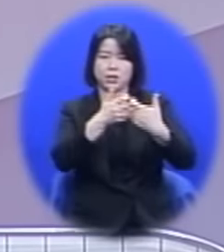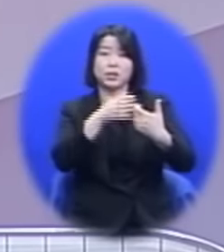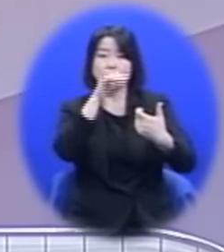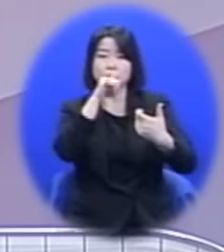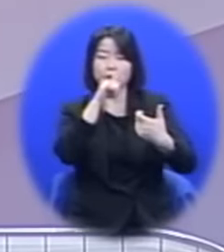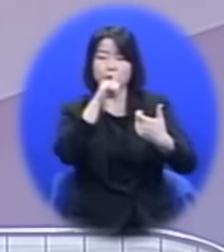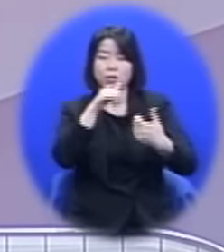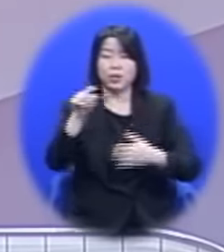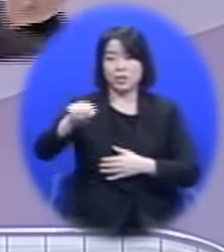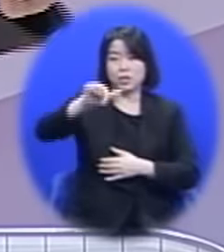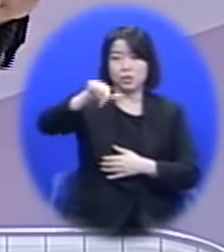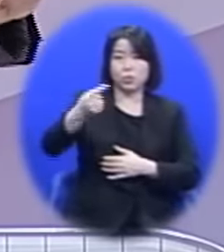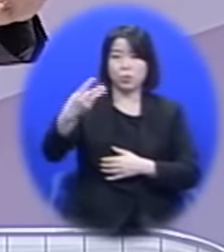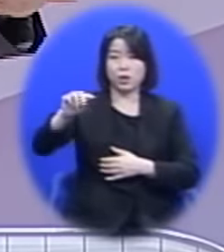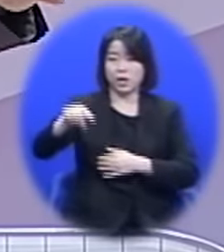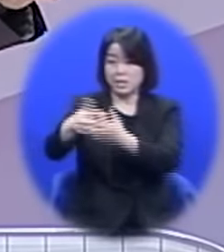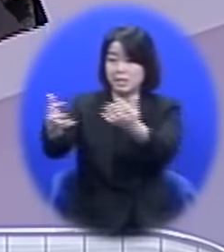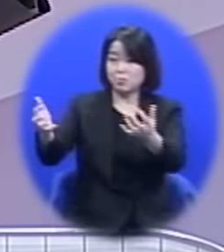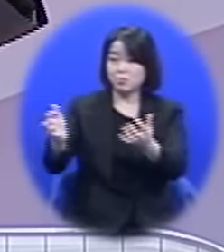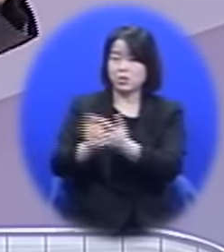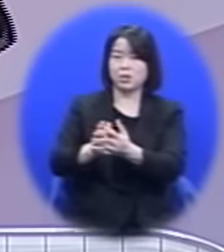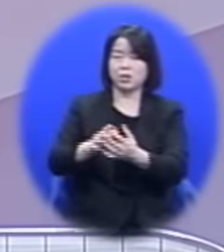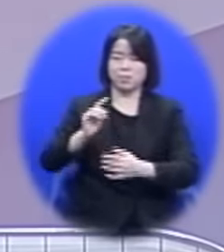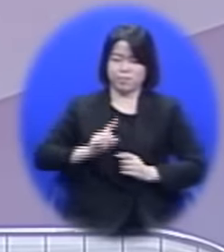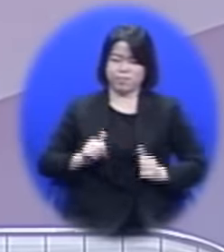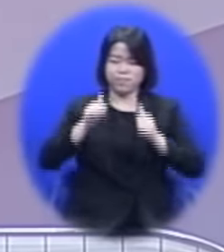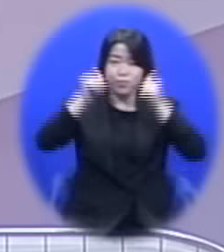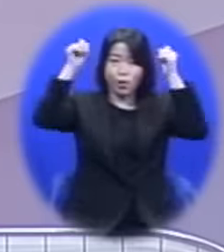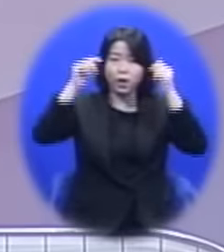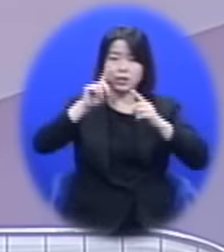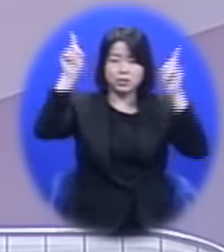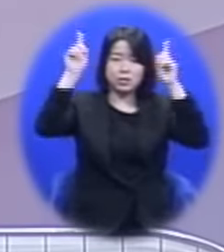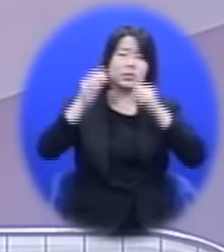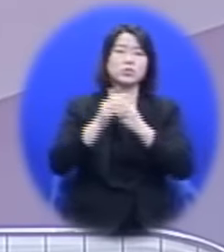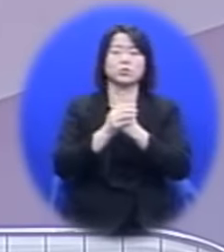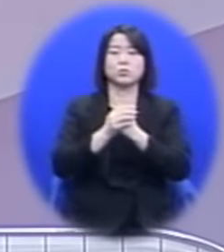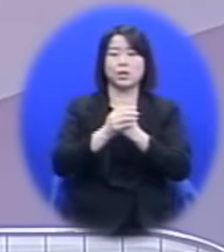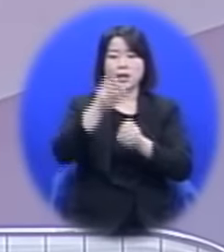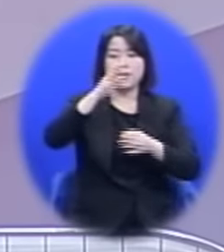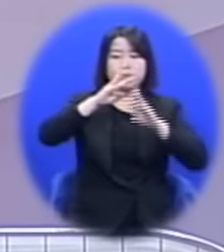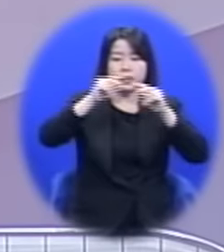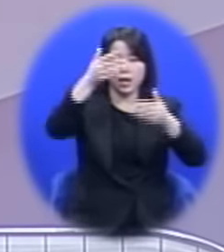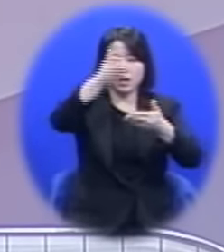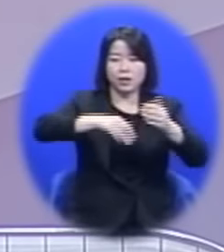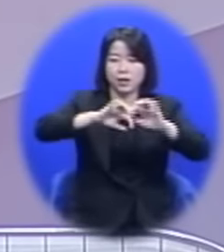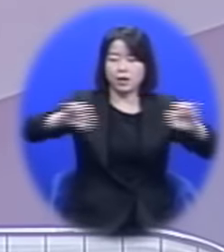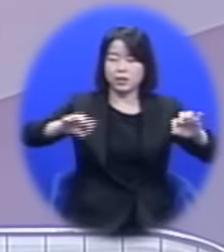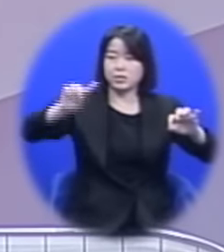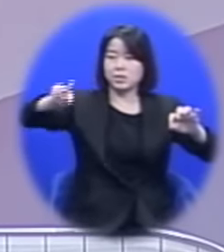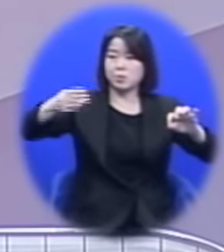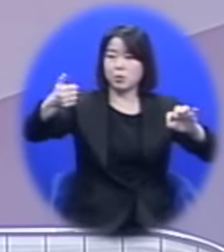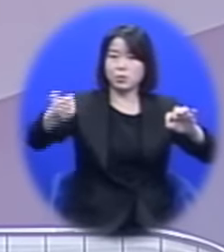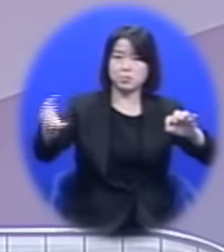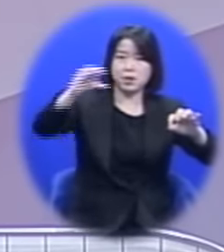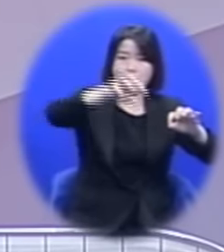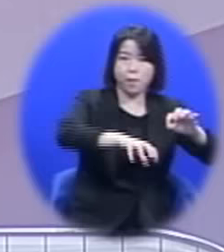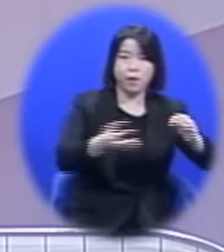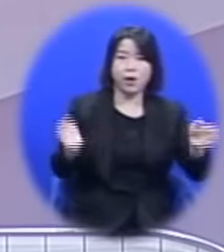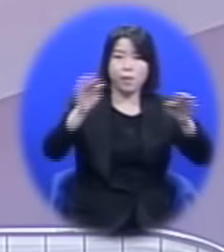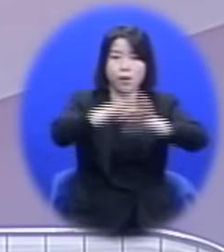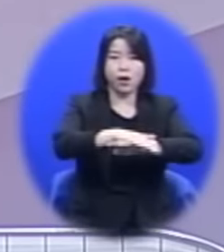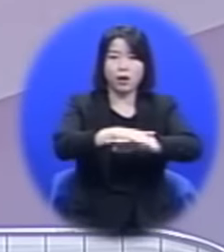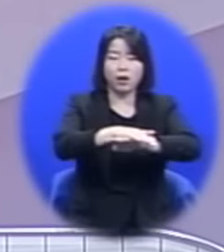진노하셔서 땅을 갈라, 그 250명 몽땅 다 그 땅속에 생매장을 한 그런 끔찍한